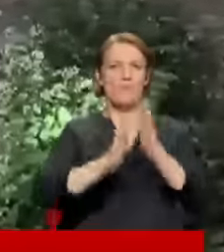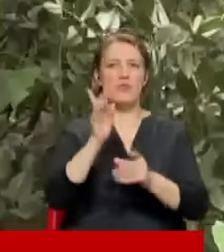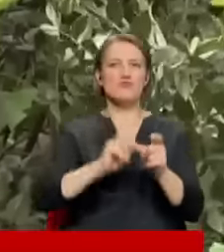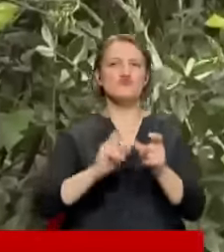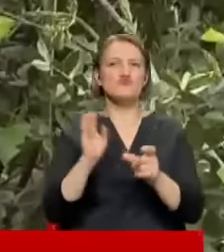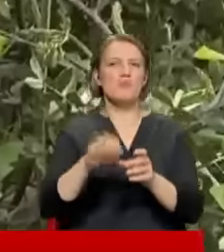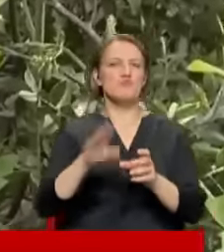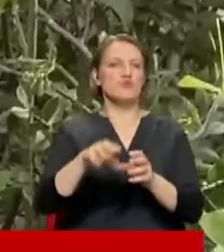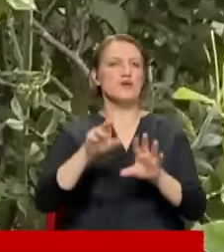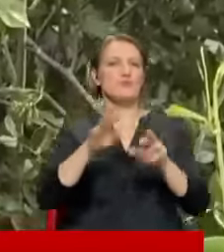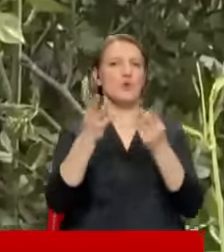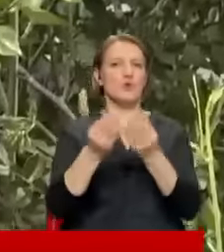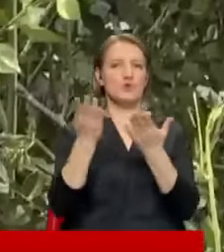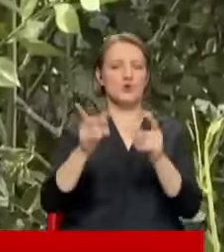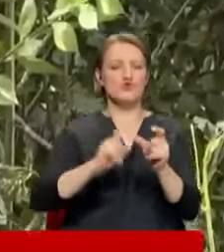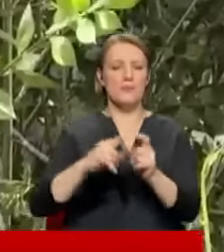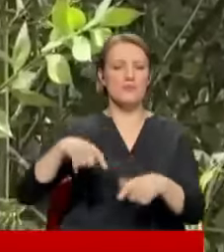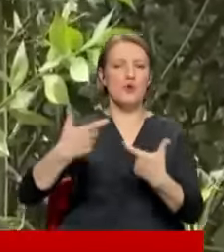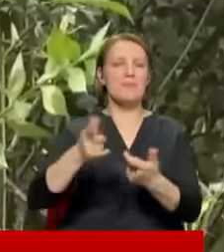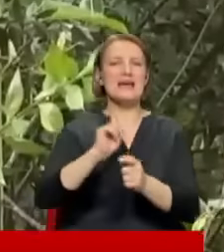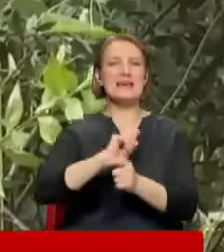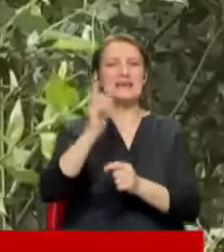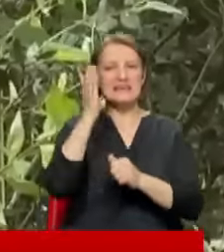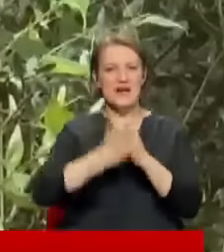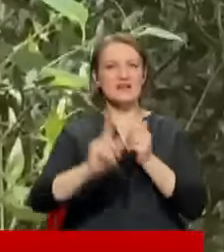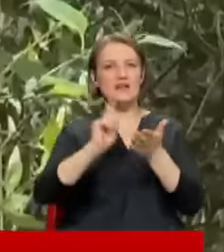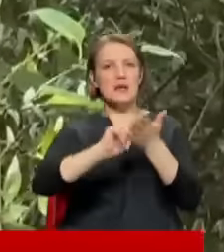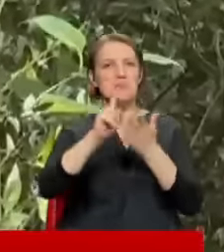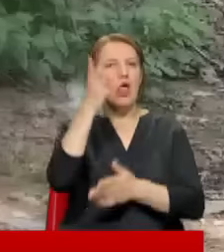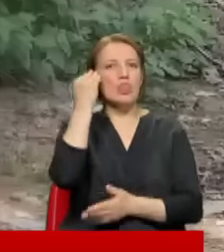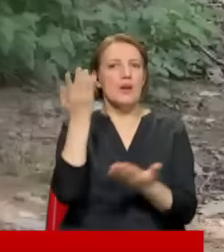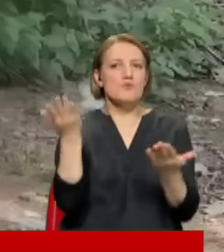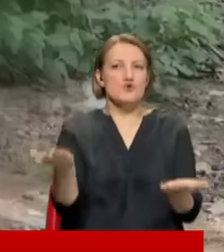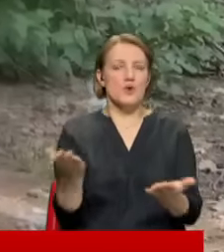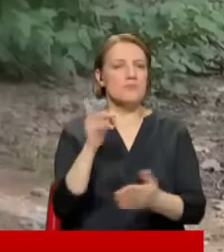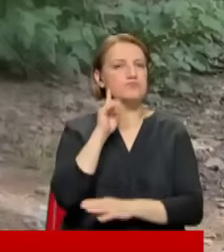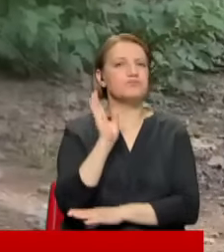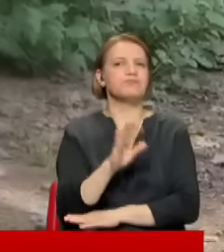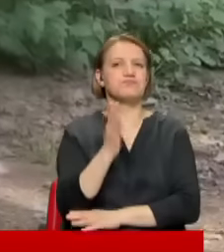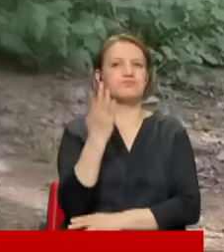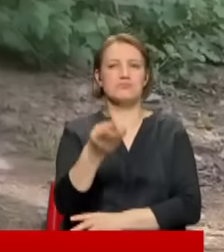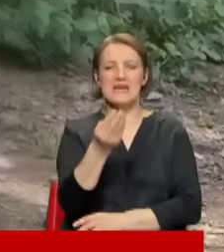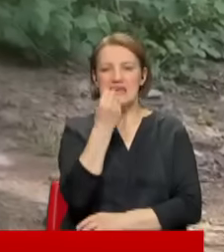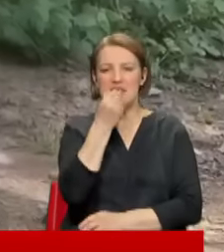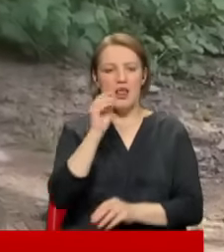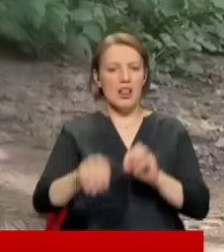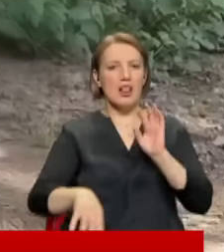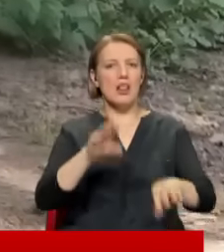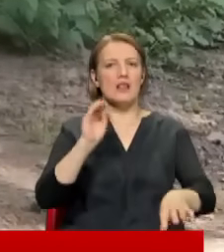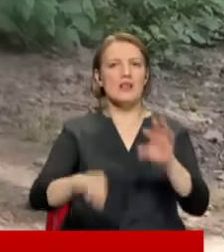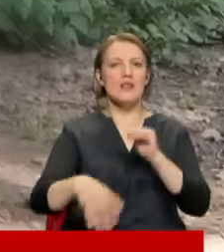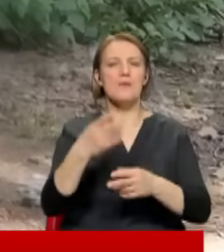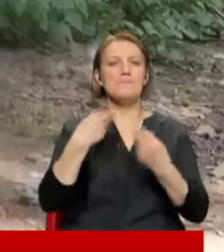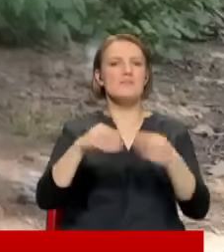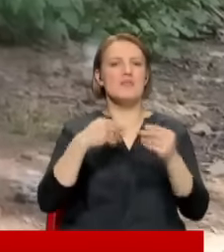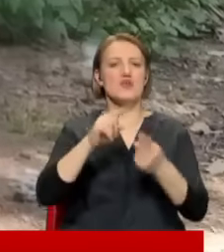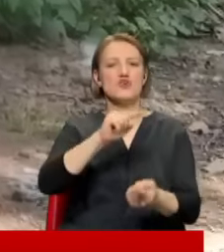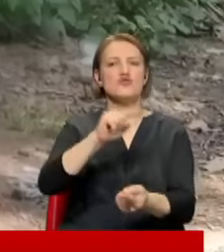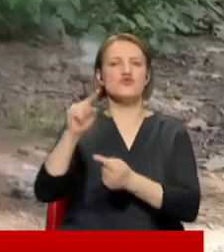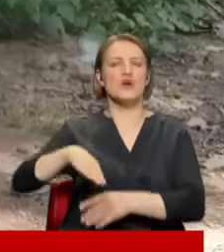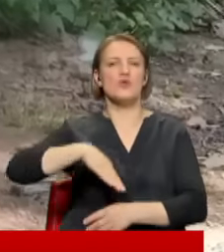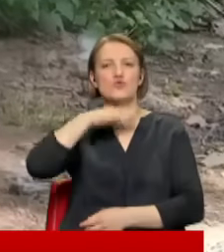çöplüğe çevirdi. Çöp dökmek yasaktır yazısı da bir anlam ifade etmedi vurdum duymazlara. Yiyecek artıklarıyla, boş plastik